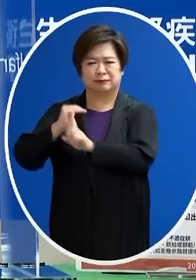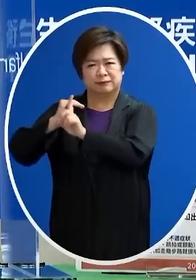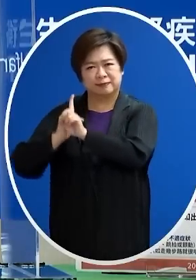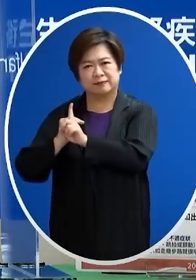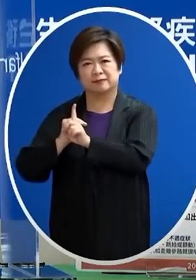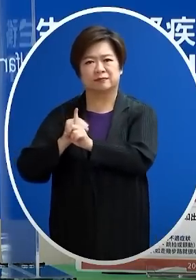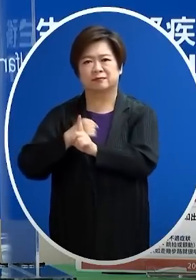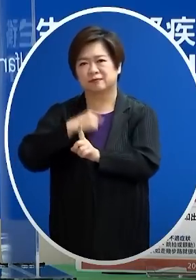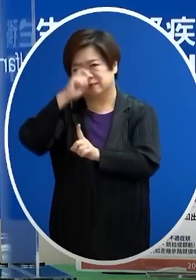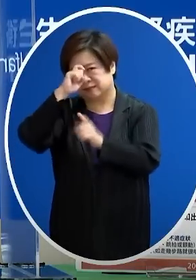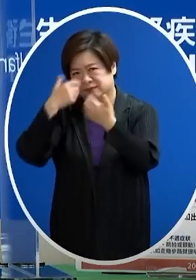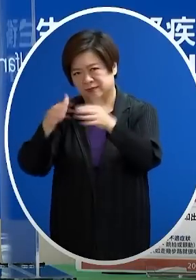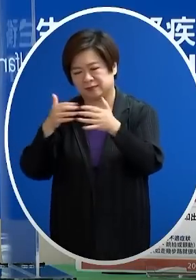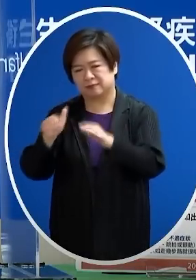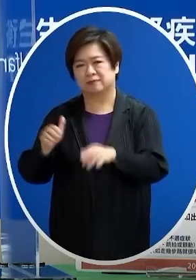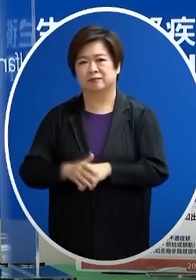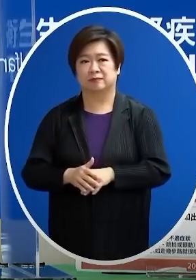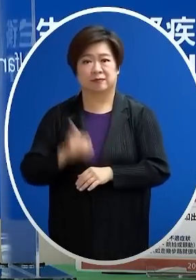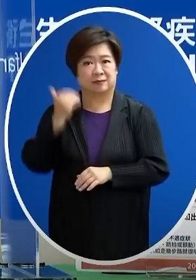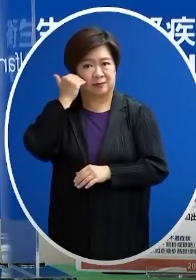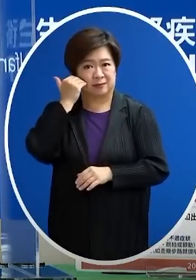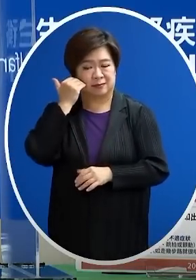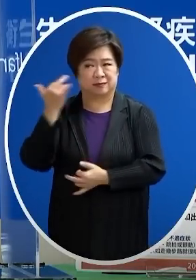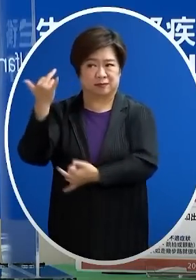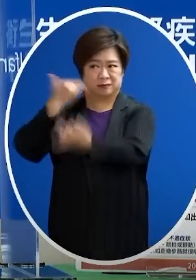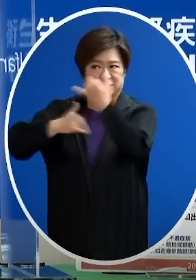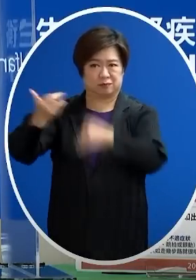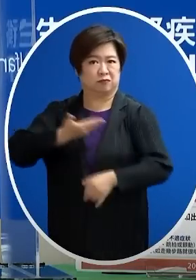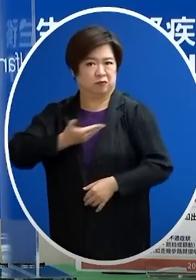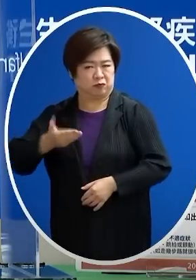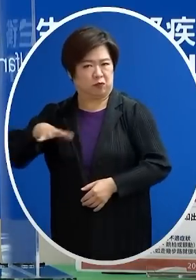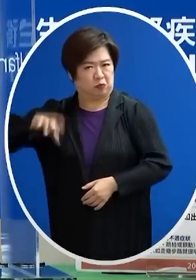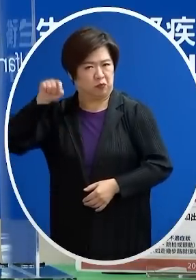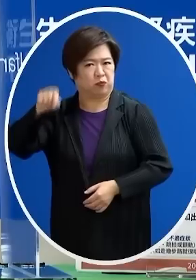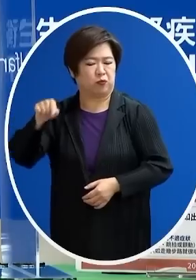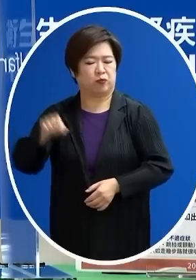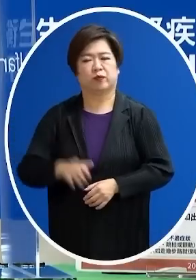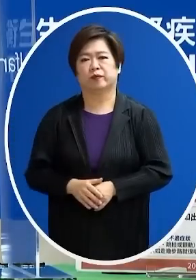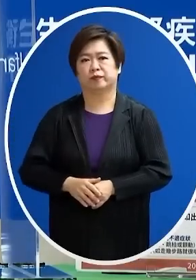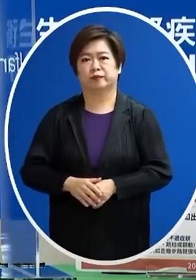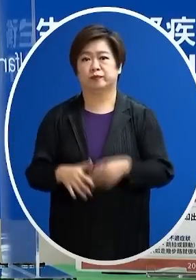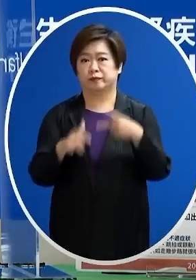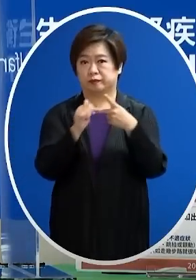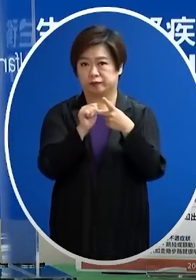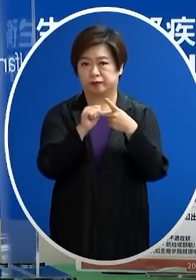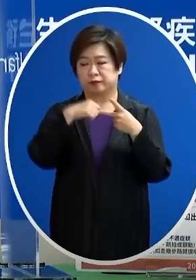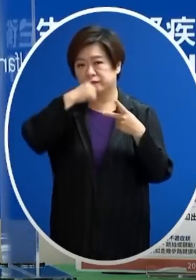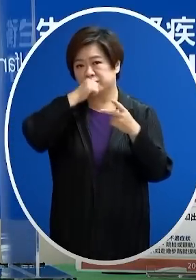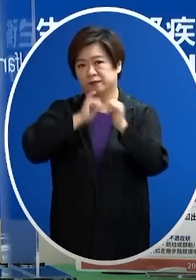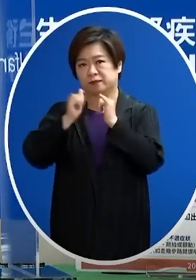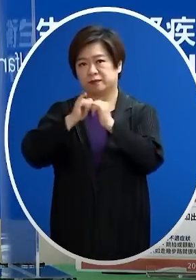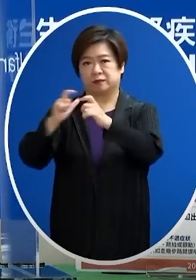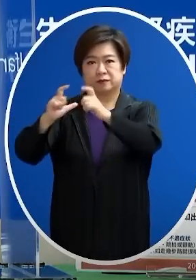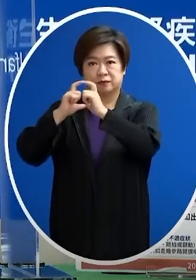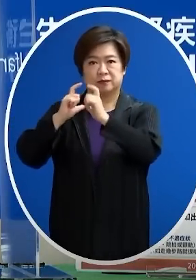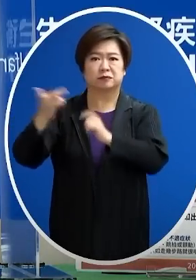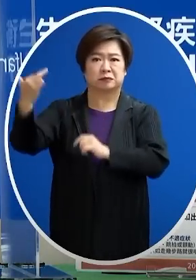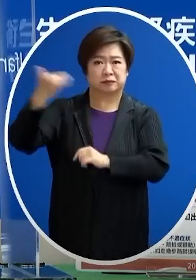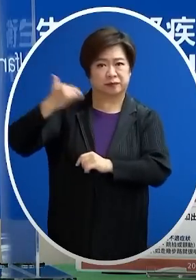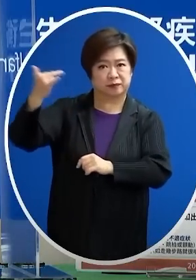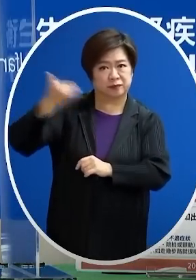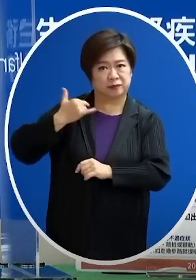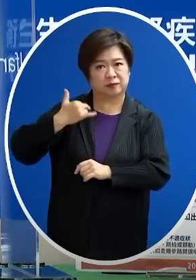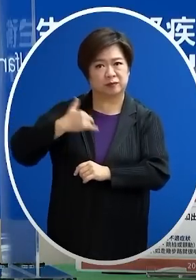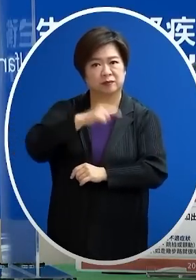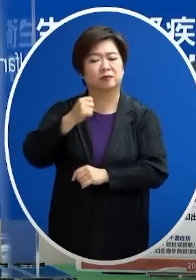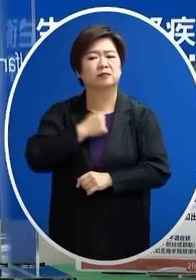希望的，也是我们这波开放的最主要的目的。然后第二个会是 国人要来返家，大家知道